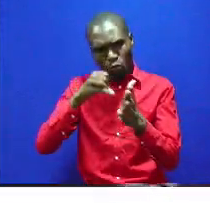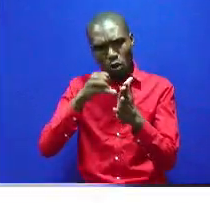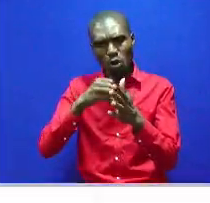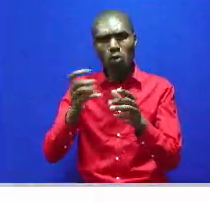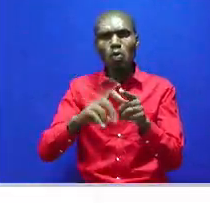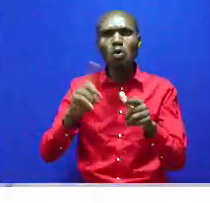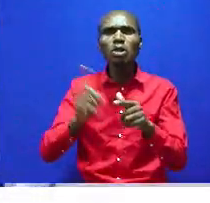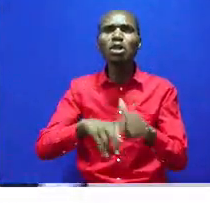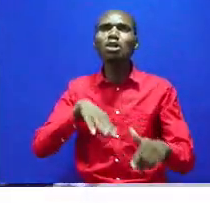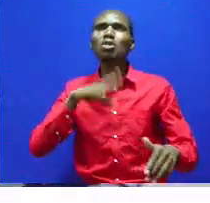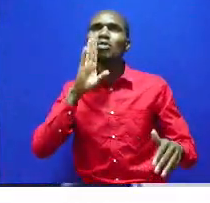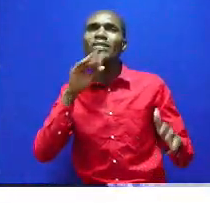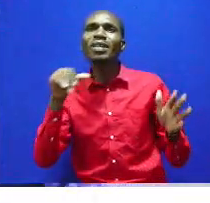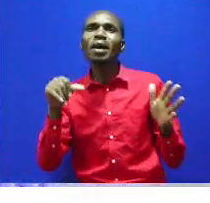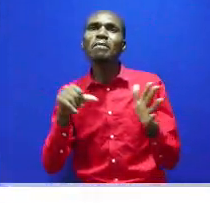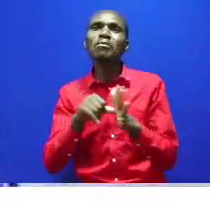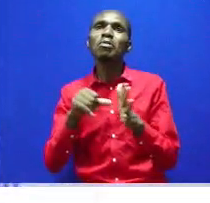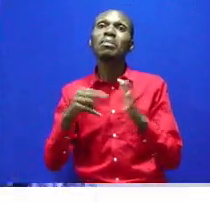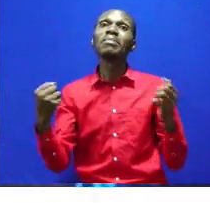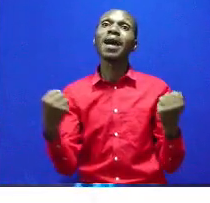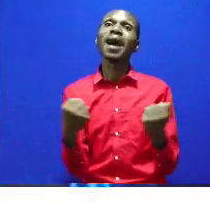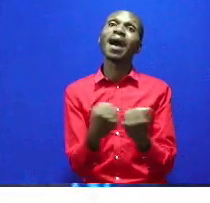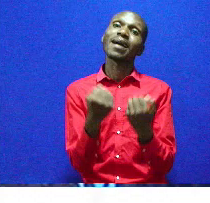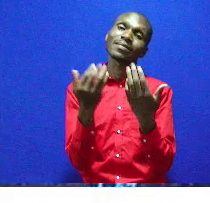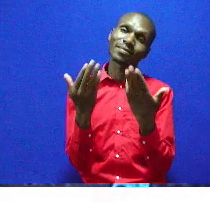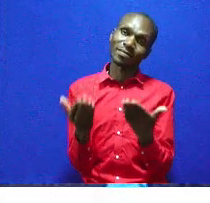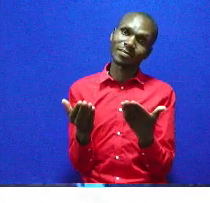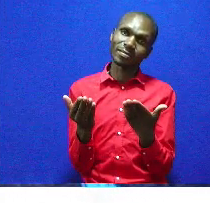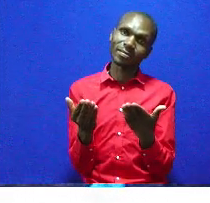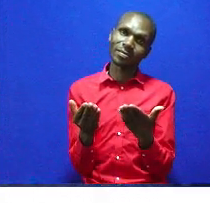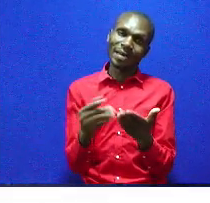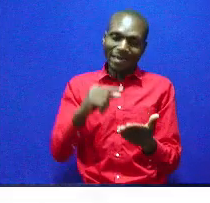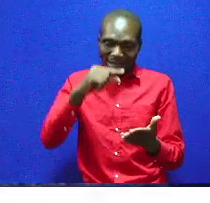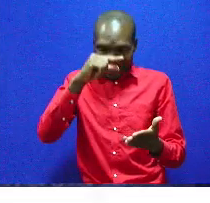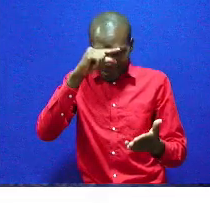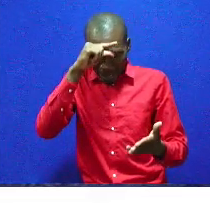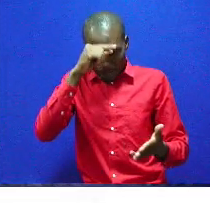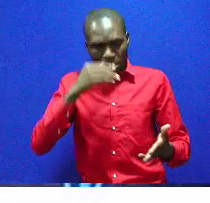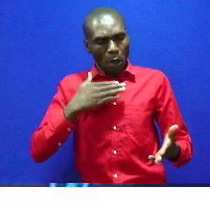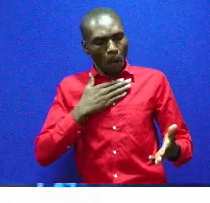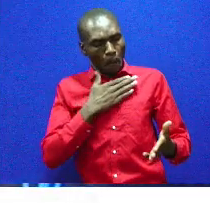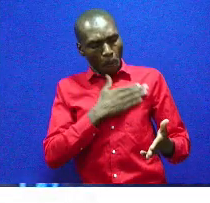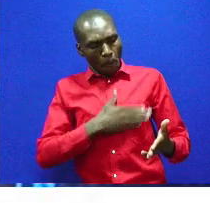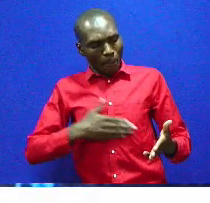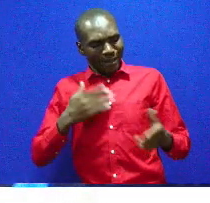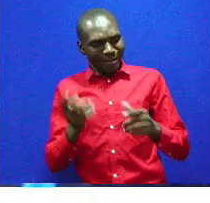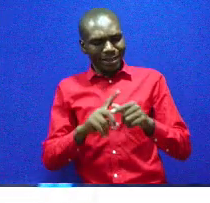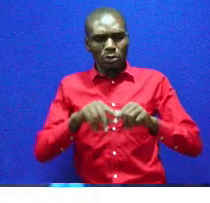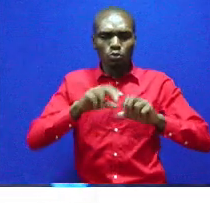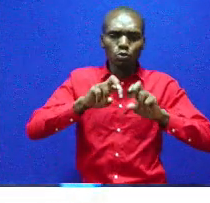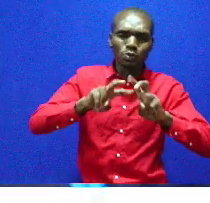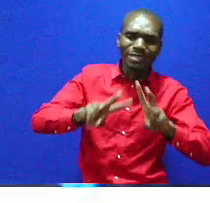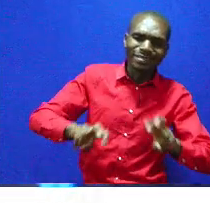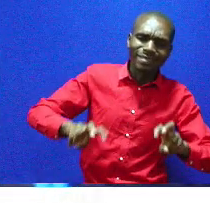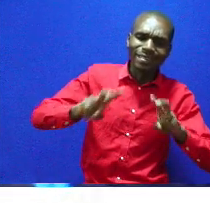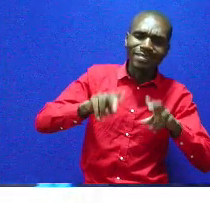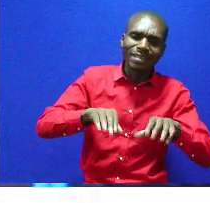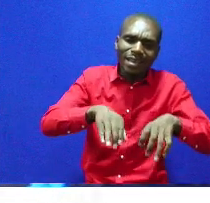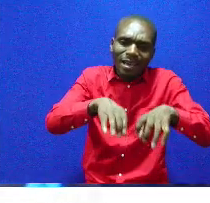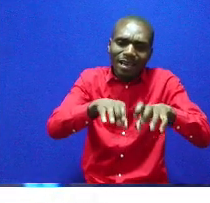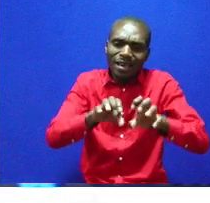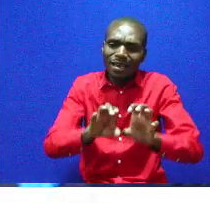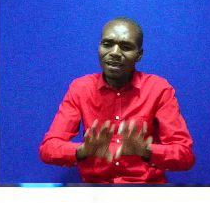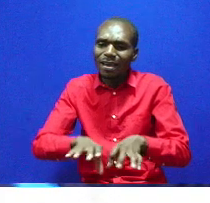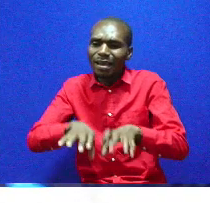eme basokano anene ase epare yu. Serekari yare wansa erigie kegara chatari ya moya abelire ya abelire